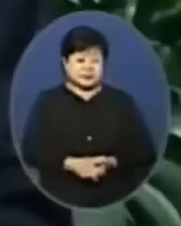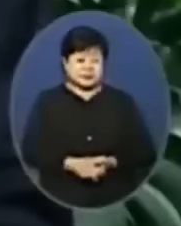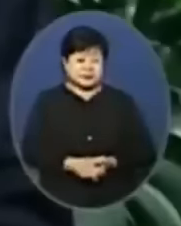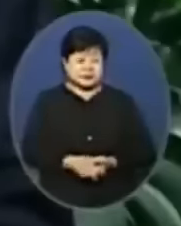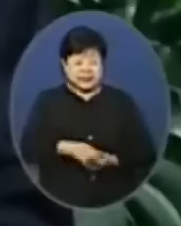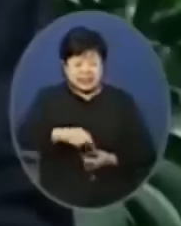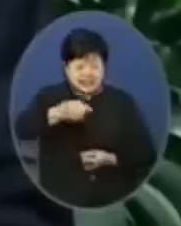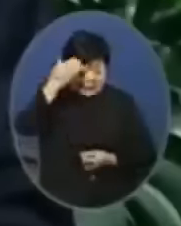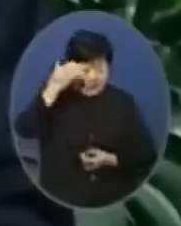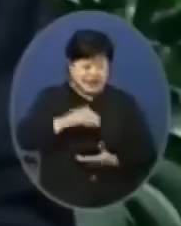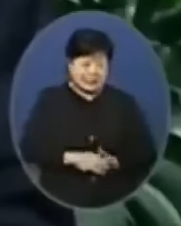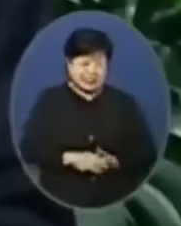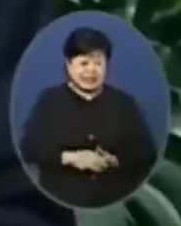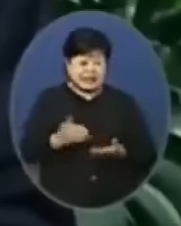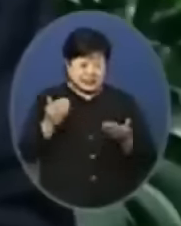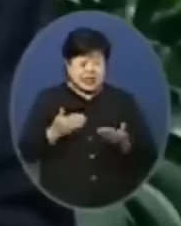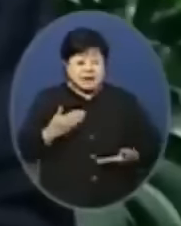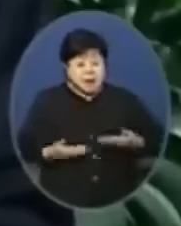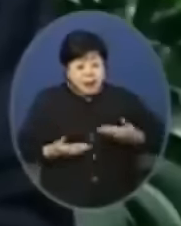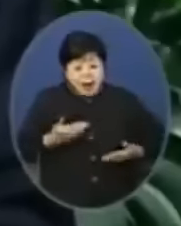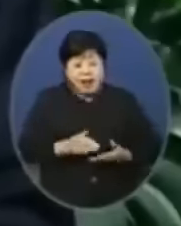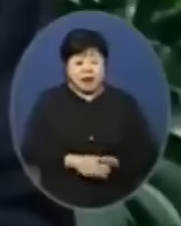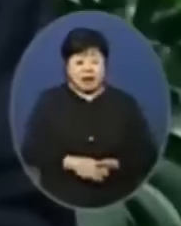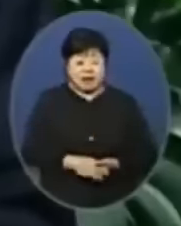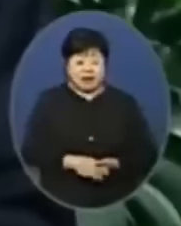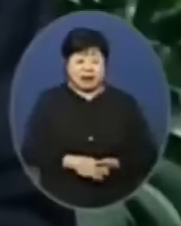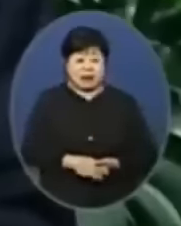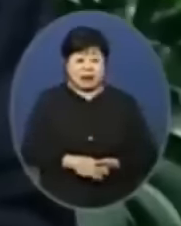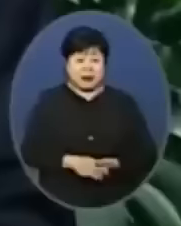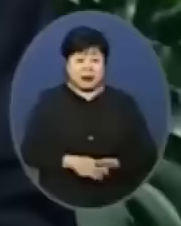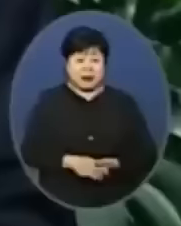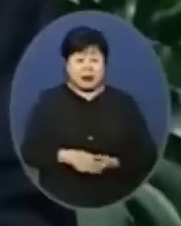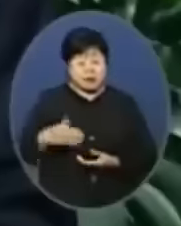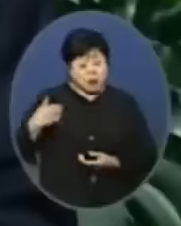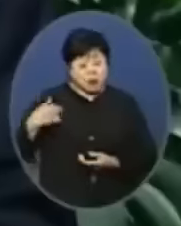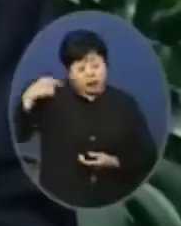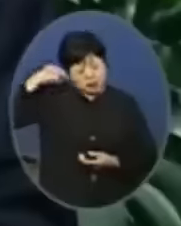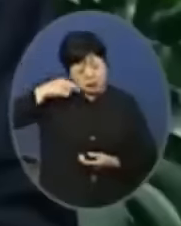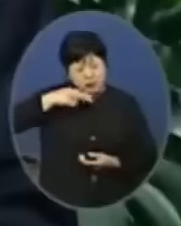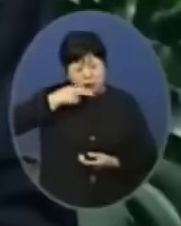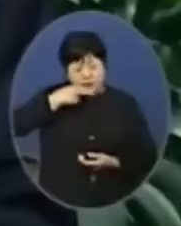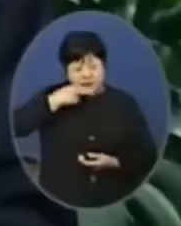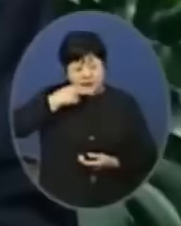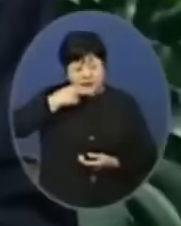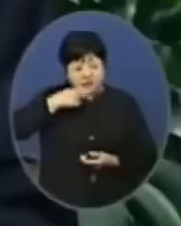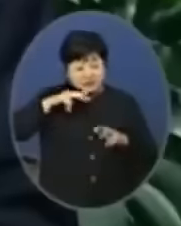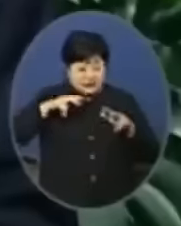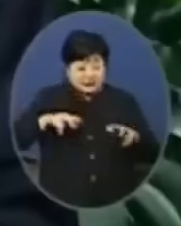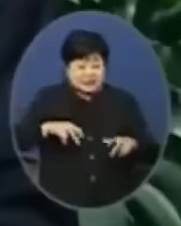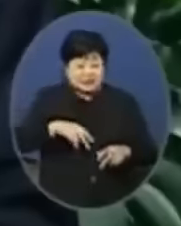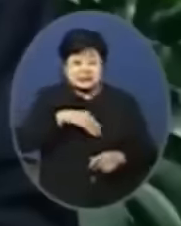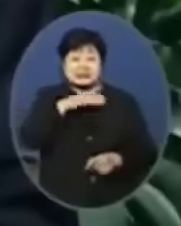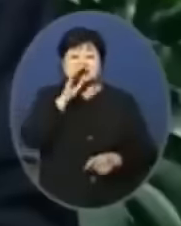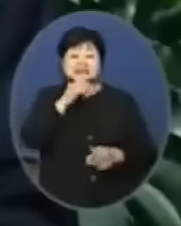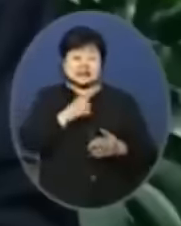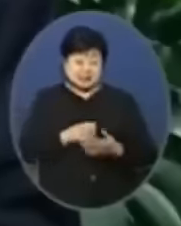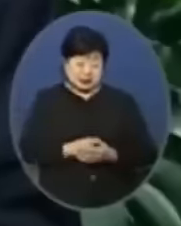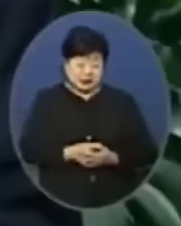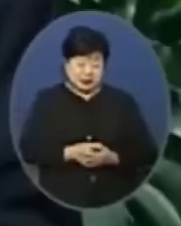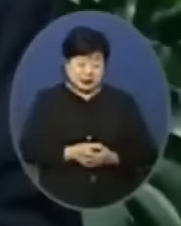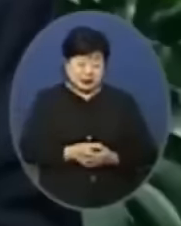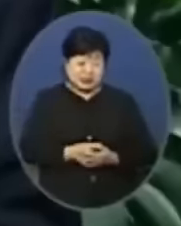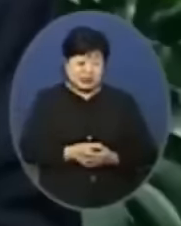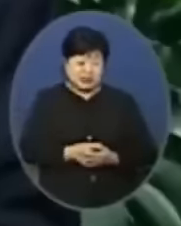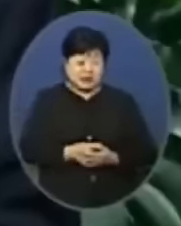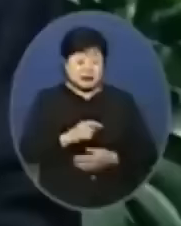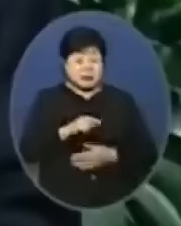저는 옛날에는 일한다고 바빠서 그것을 못 느껴봤지만은 이젠 그래도 나이 꽤나 먹었다고 그런지 약간